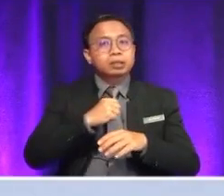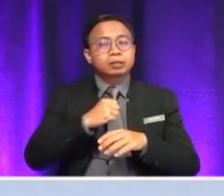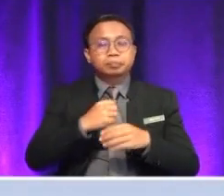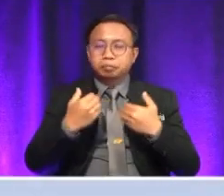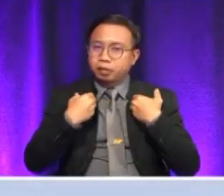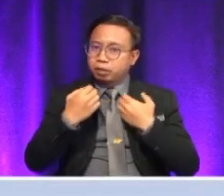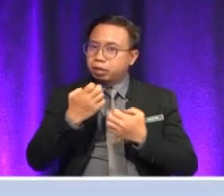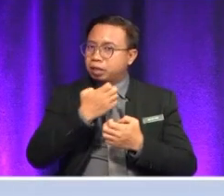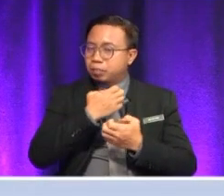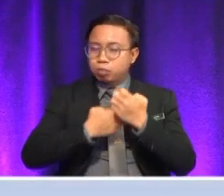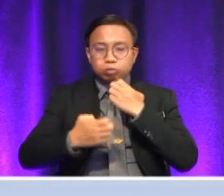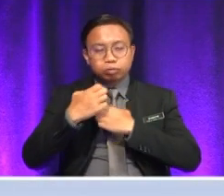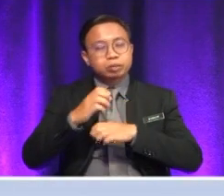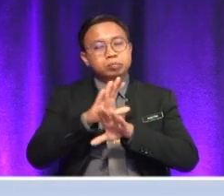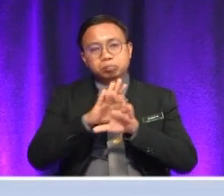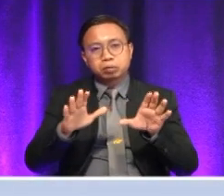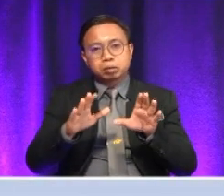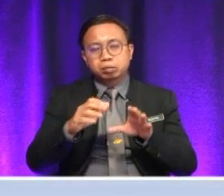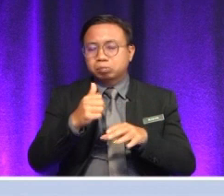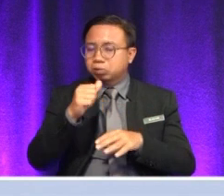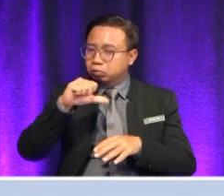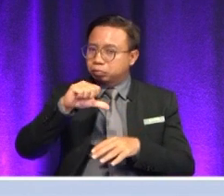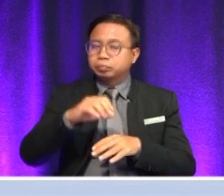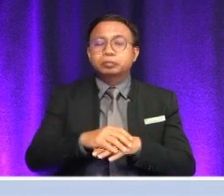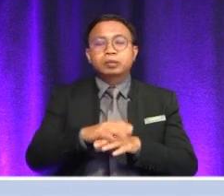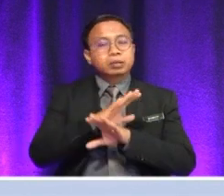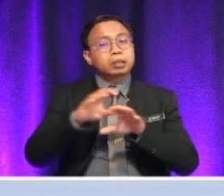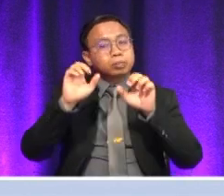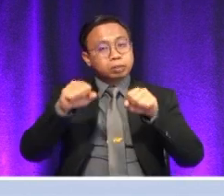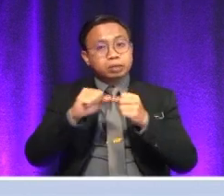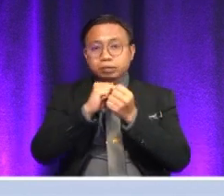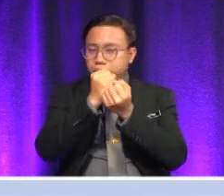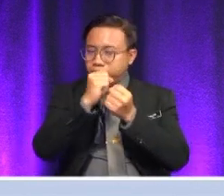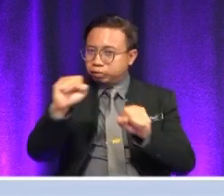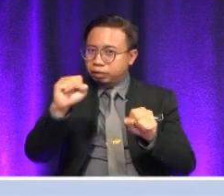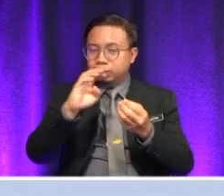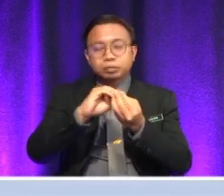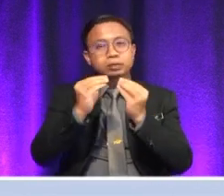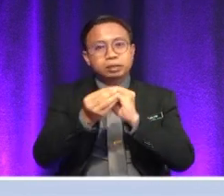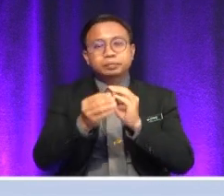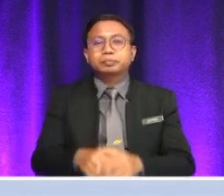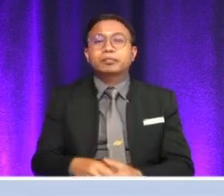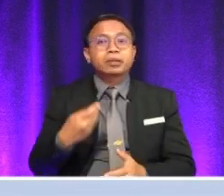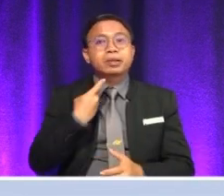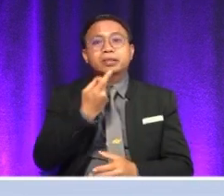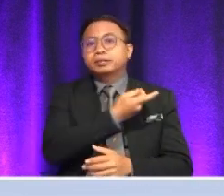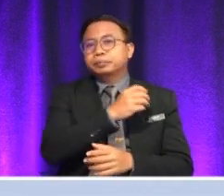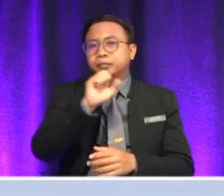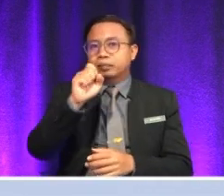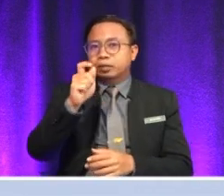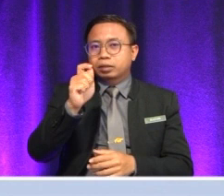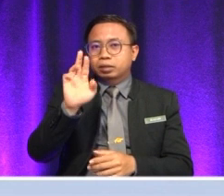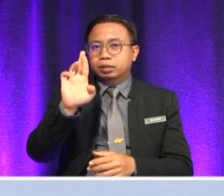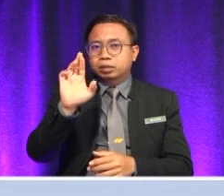menyebabkan emosi tidak stabil dan tidak mampu menyelesaikan masalah. Okey, bila kita stres, kadang-kadang kita tak boleh nak